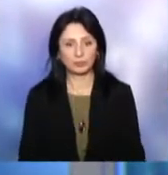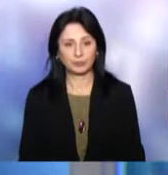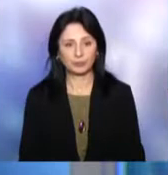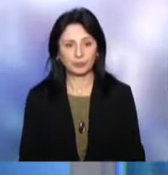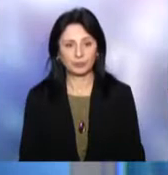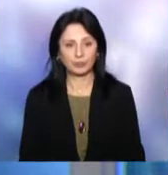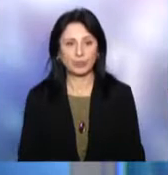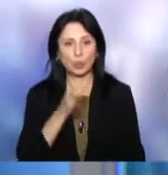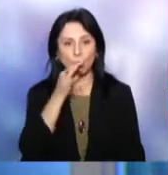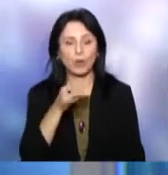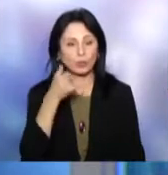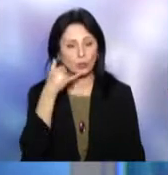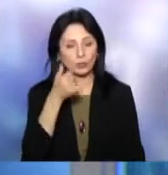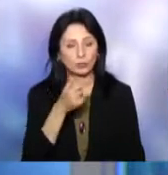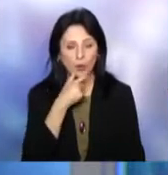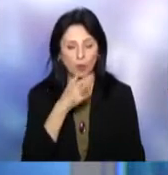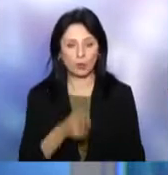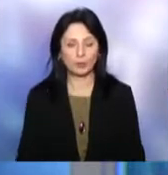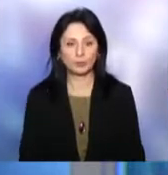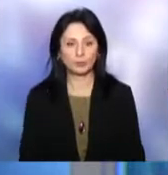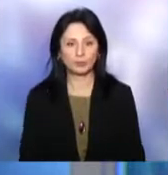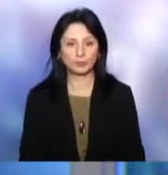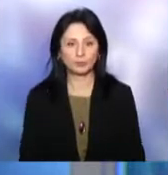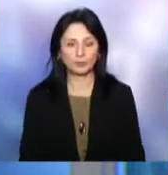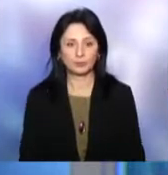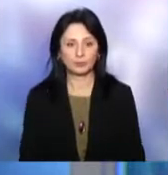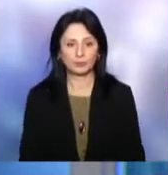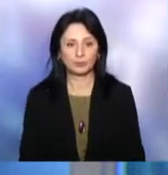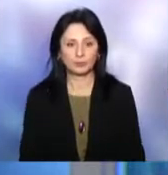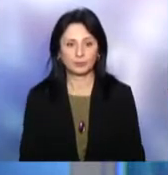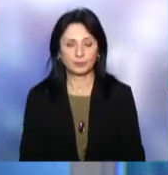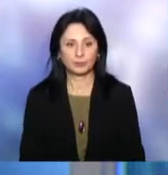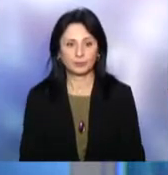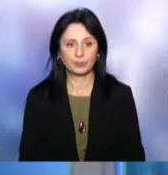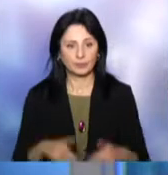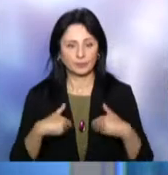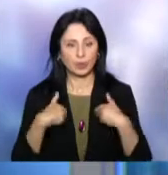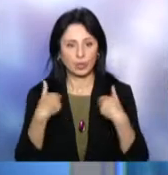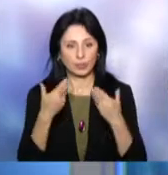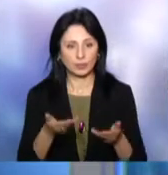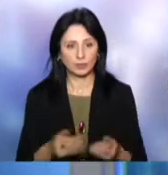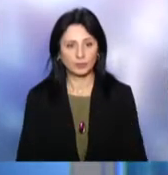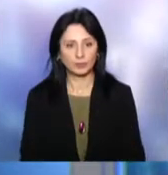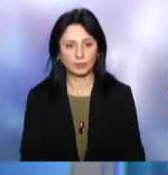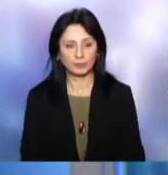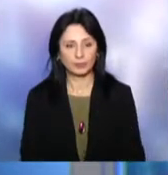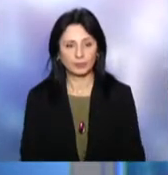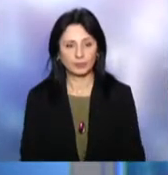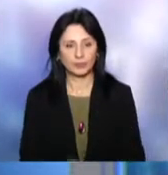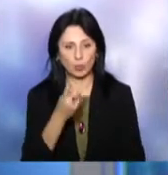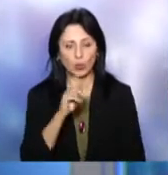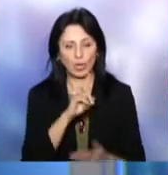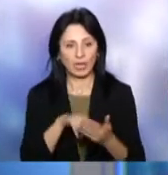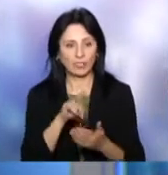მოდით ვუპასუხოთ ახლა მაყურებელს და შემდეგ გავაგრძელოთ. დილამშვიდობისა, გისმენთ. მოგესალმებით. გამარჯობა. ორი კითხვა